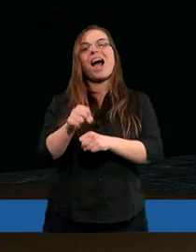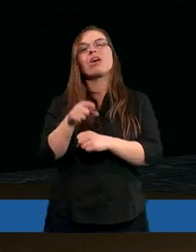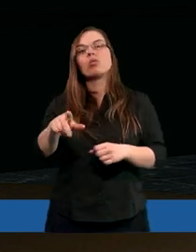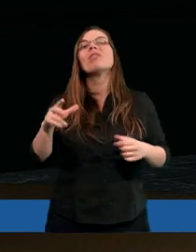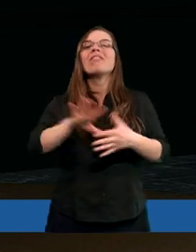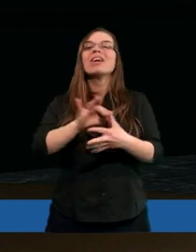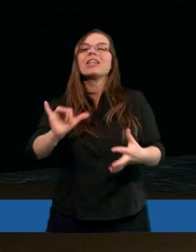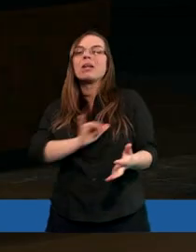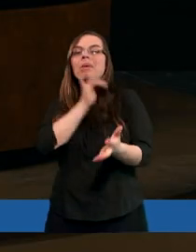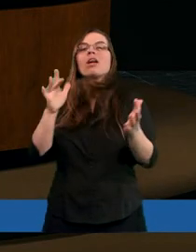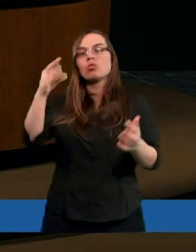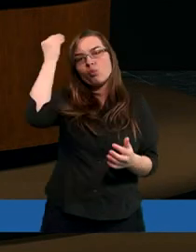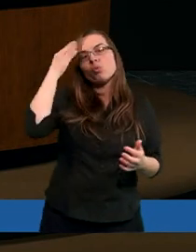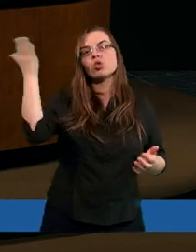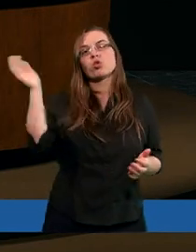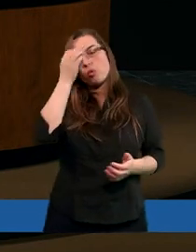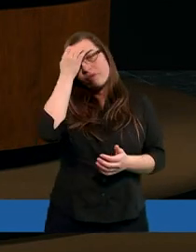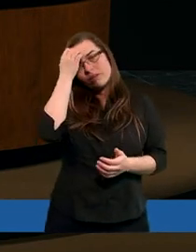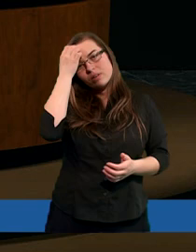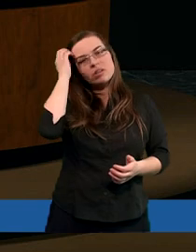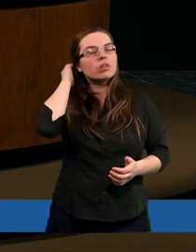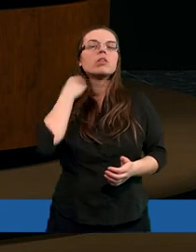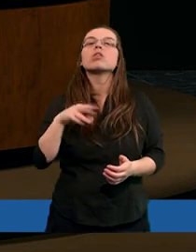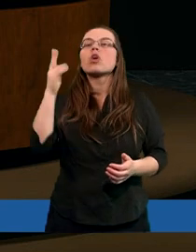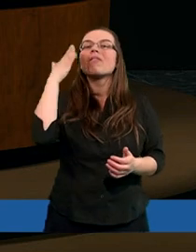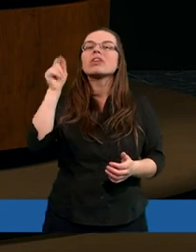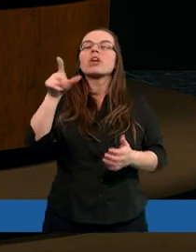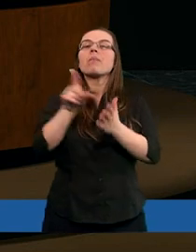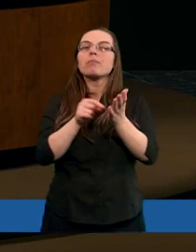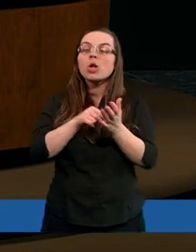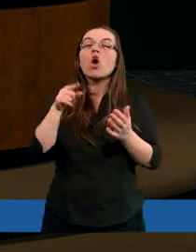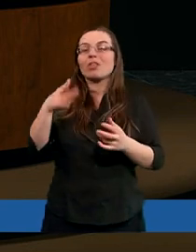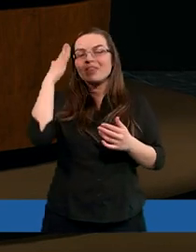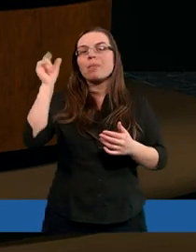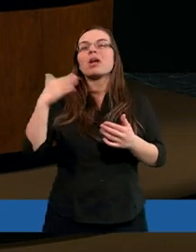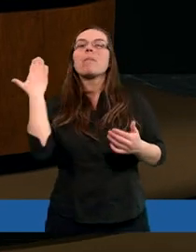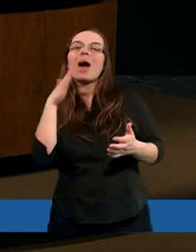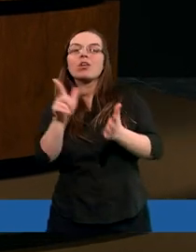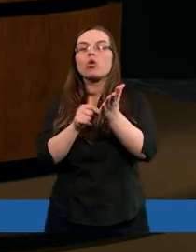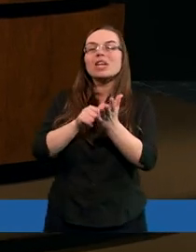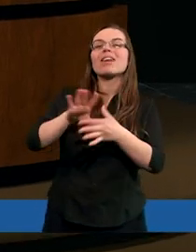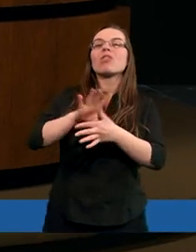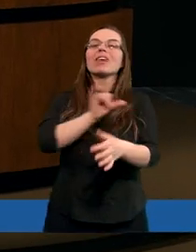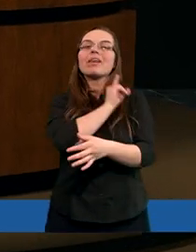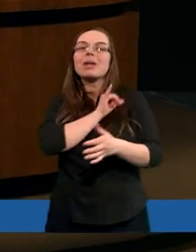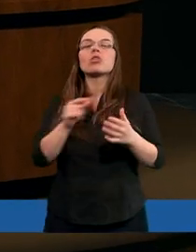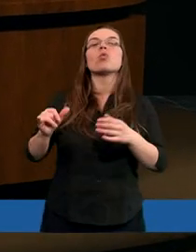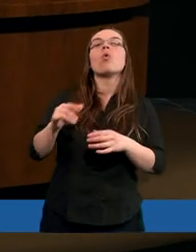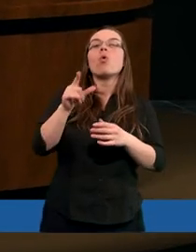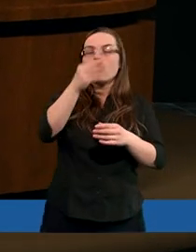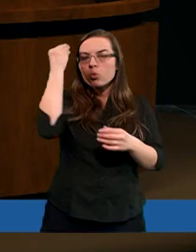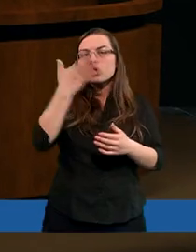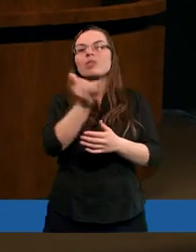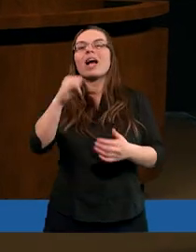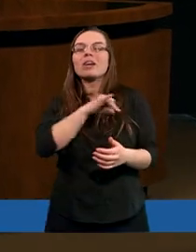imieniu uczniów. Tak, bo zresztą wiemy, że Piotr bardzo często w imieniu uczniów, jakoby